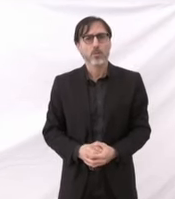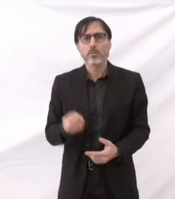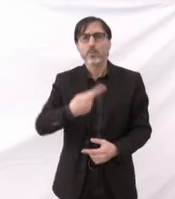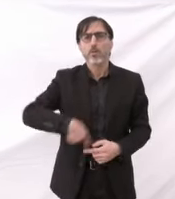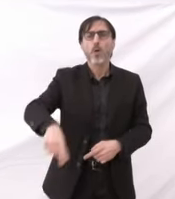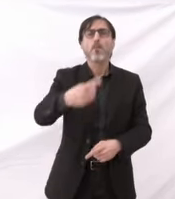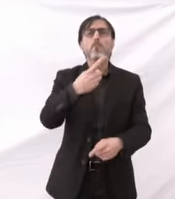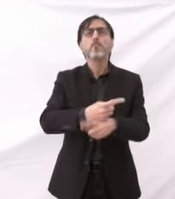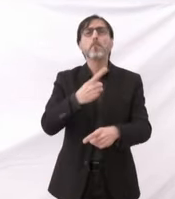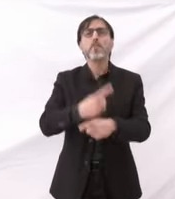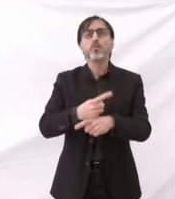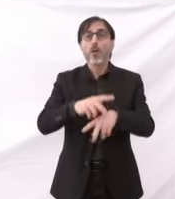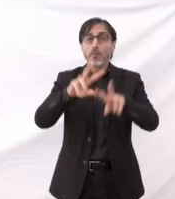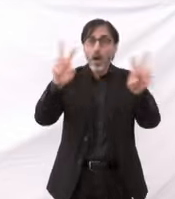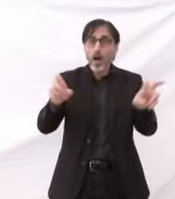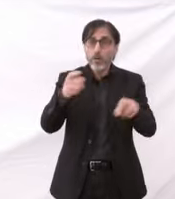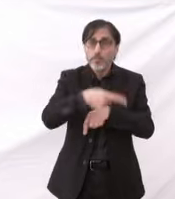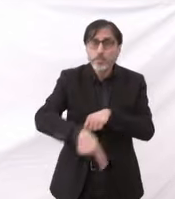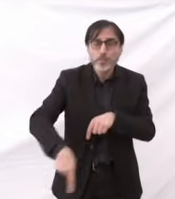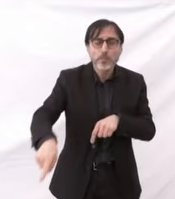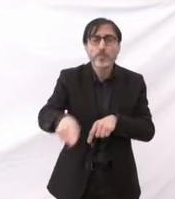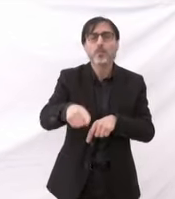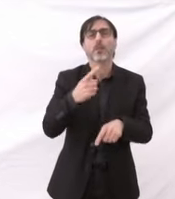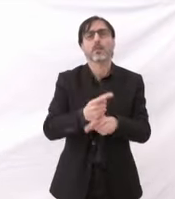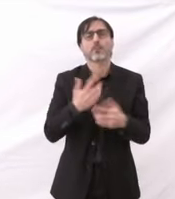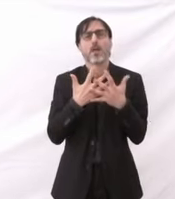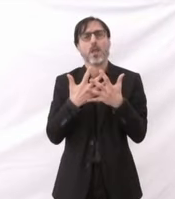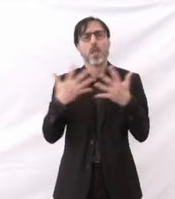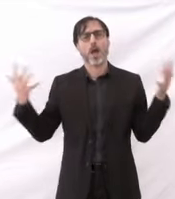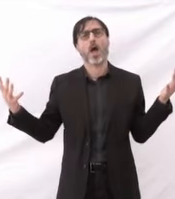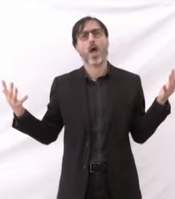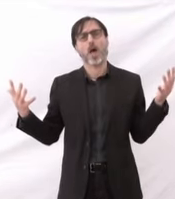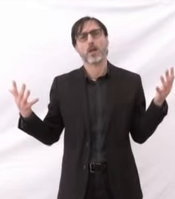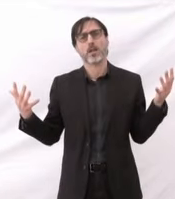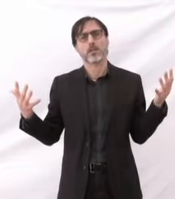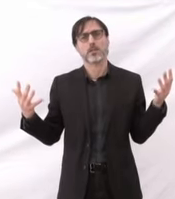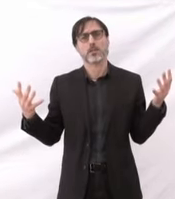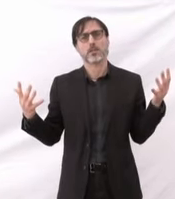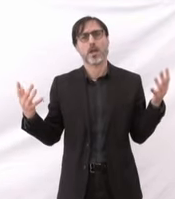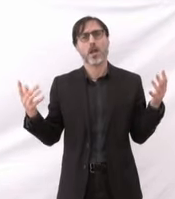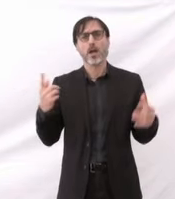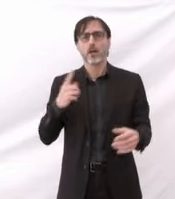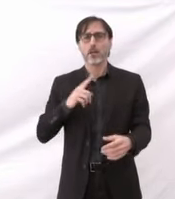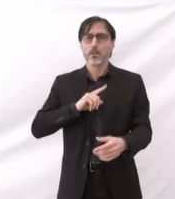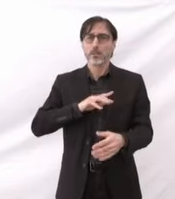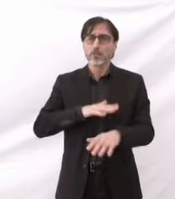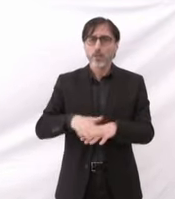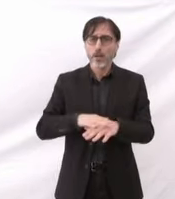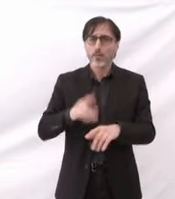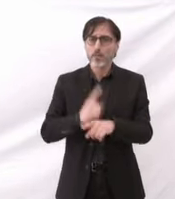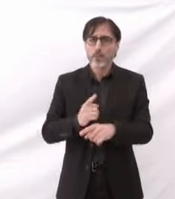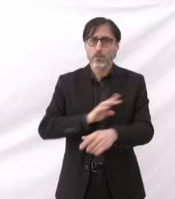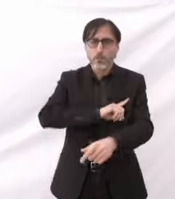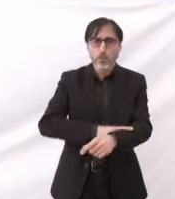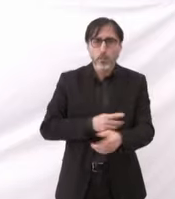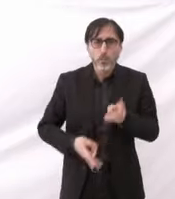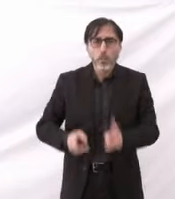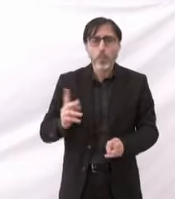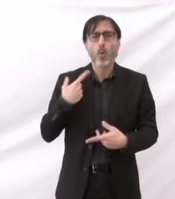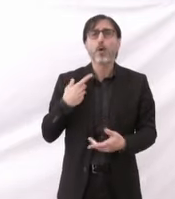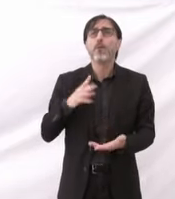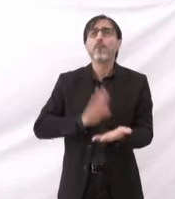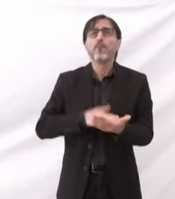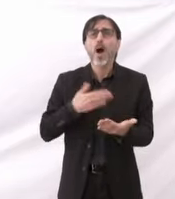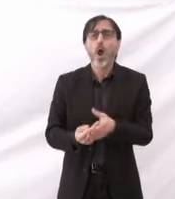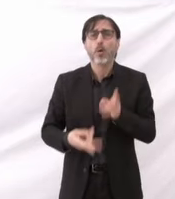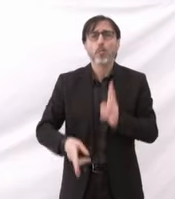Abbiamo bisogno che su questi temi ci sia chiarezza, si potenzino i servizi, si valorizzi chi sta